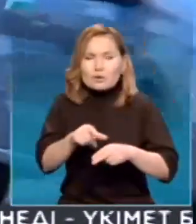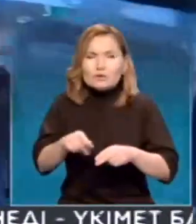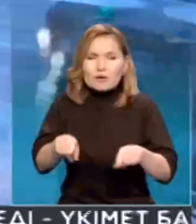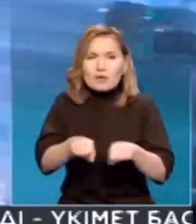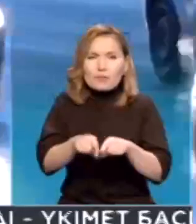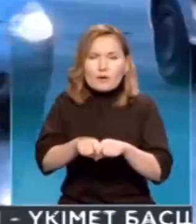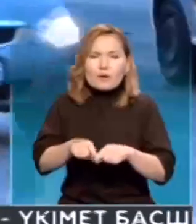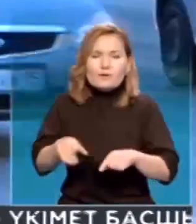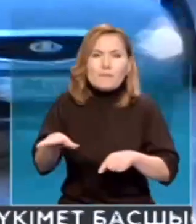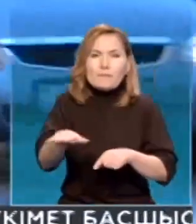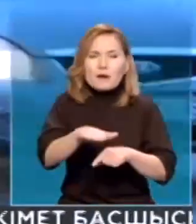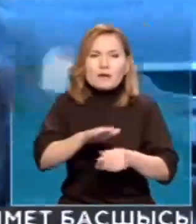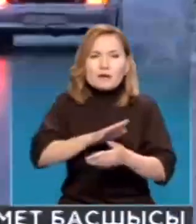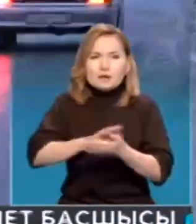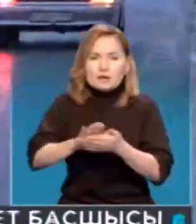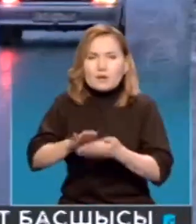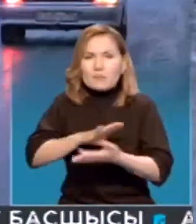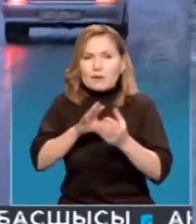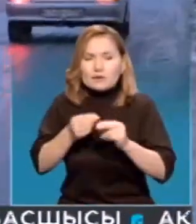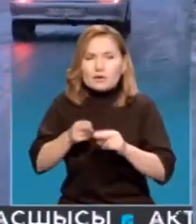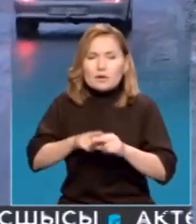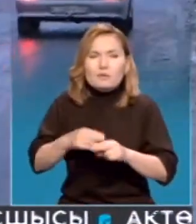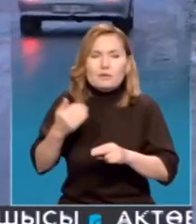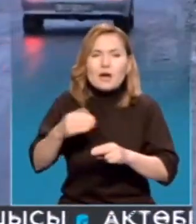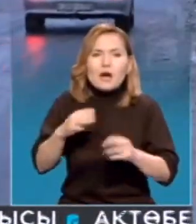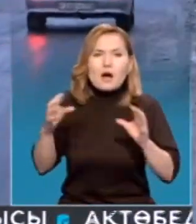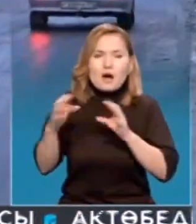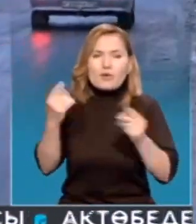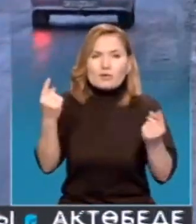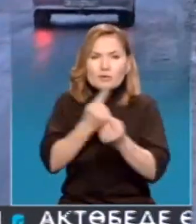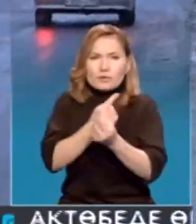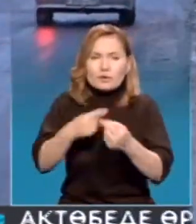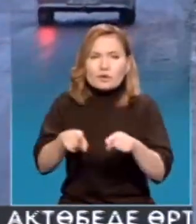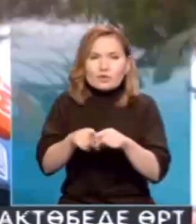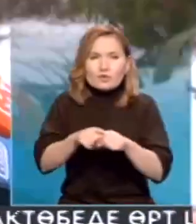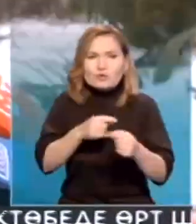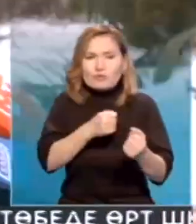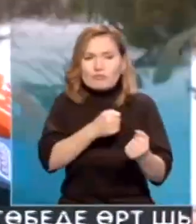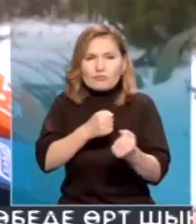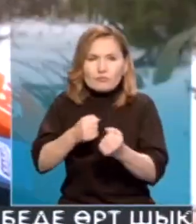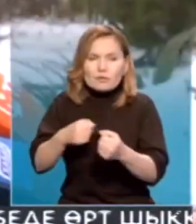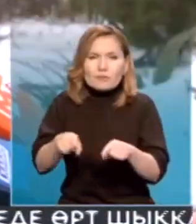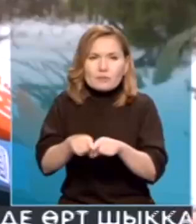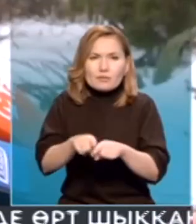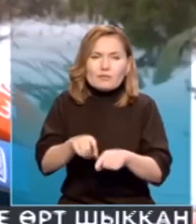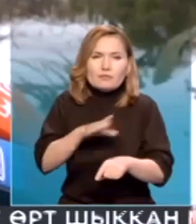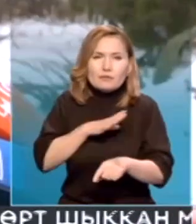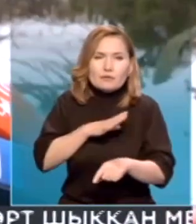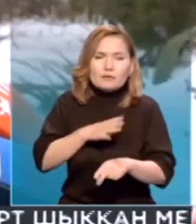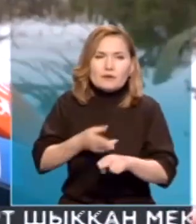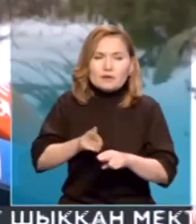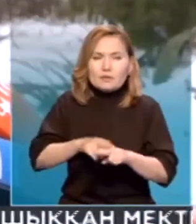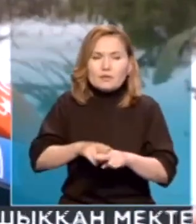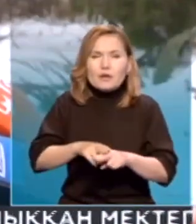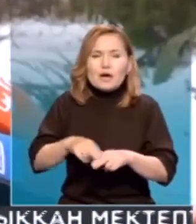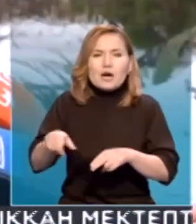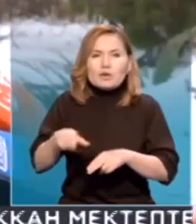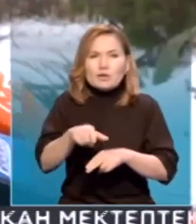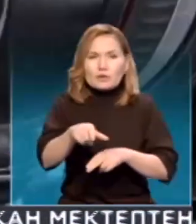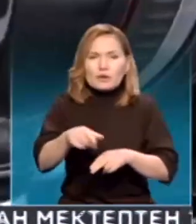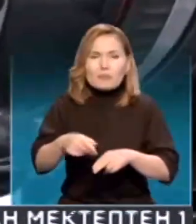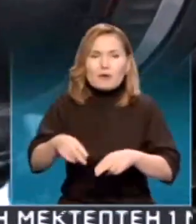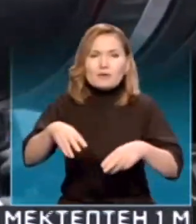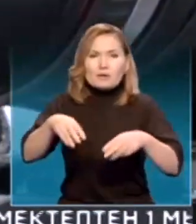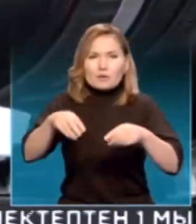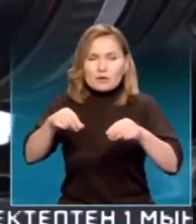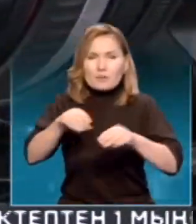жол қозғалысы қиындап, қоғамдық көліктердің кейбірі өз бағытына 10 сағат кешігіп шықты. Аялдамалардың маңына экореагент ледоруб себіліп